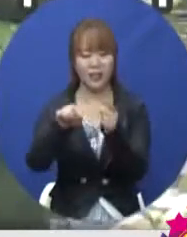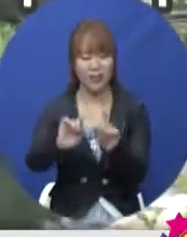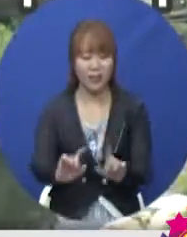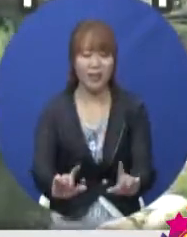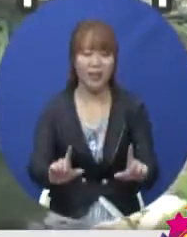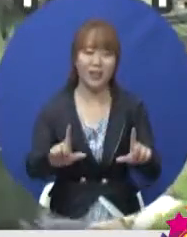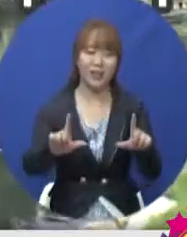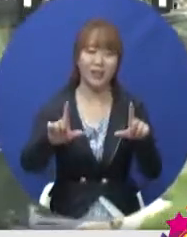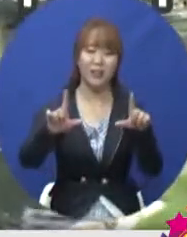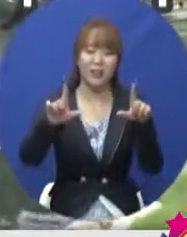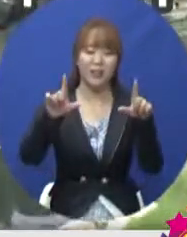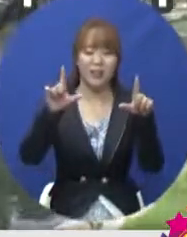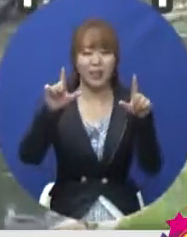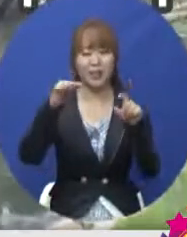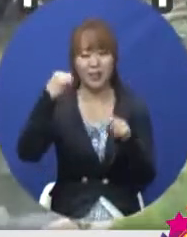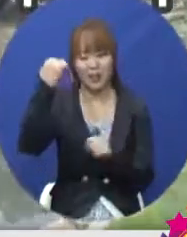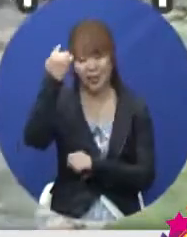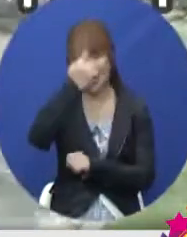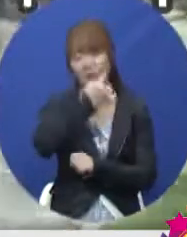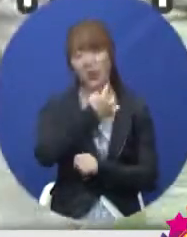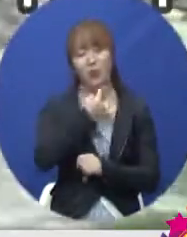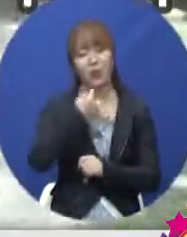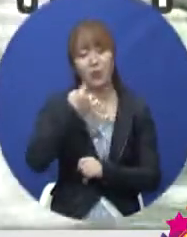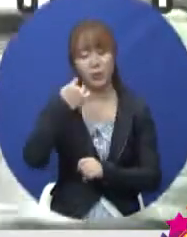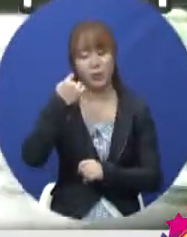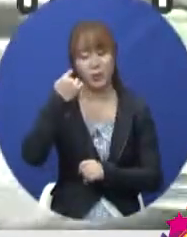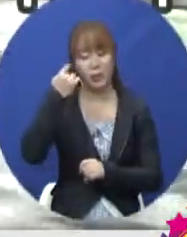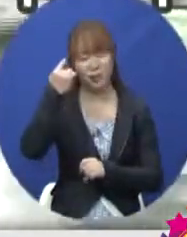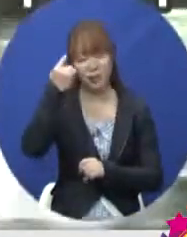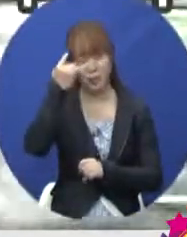만나던 그날